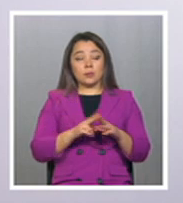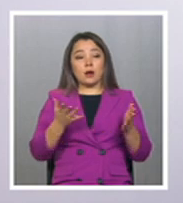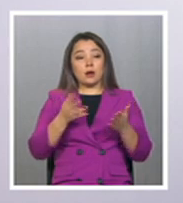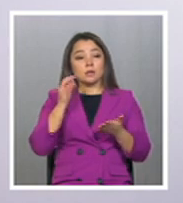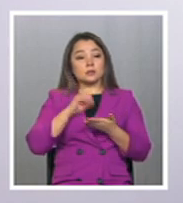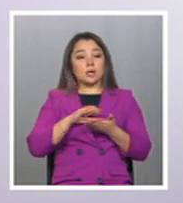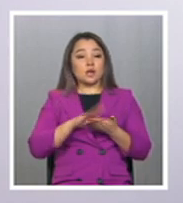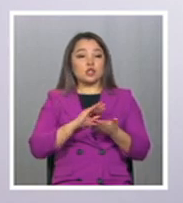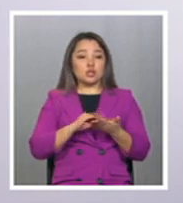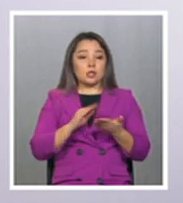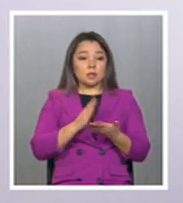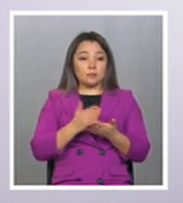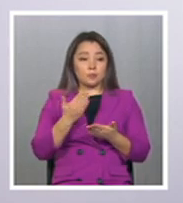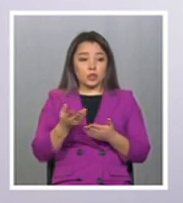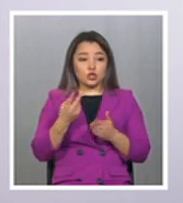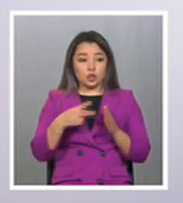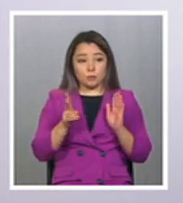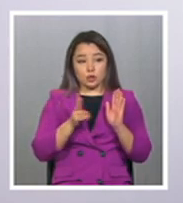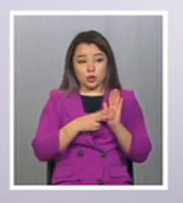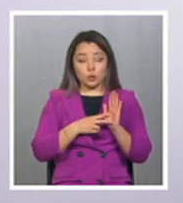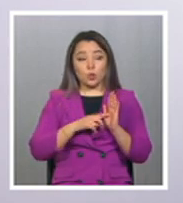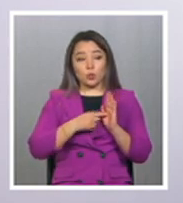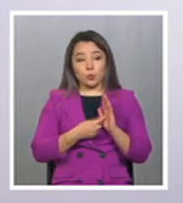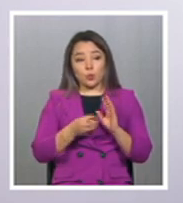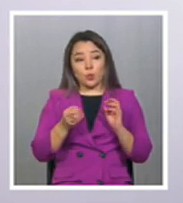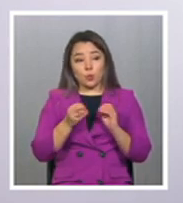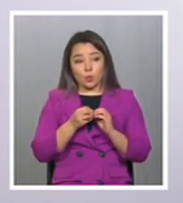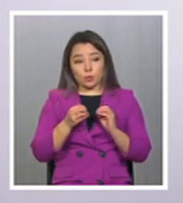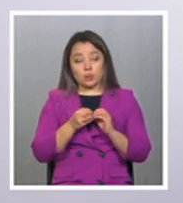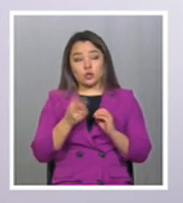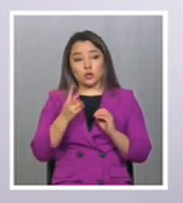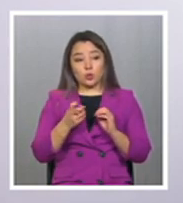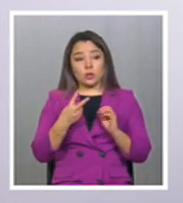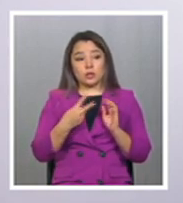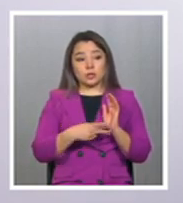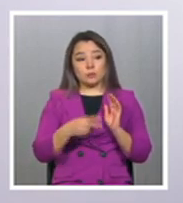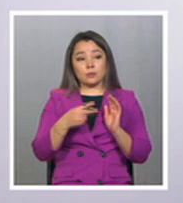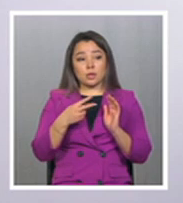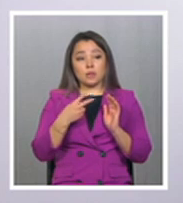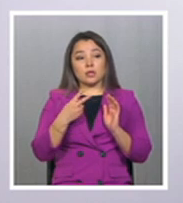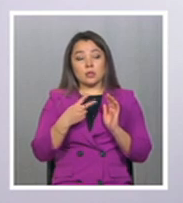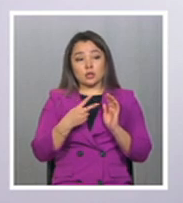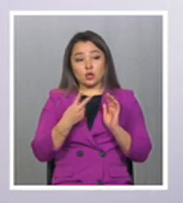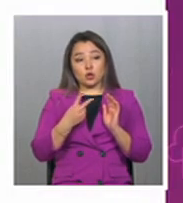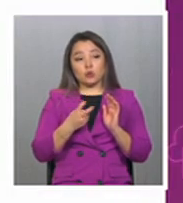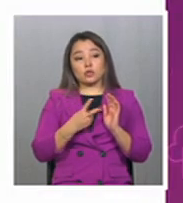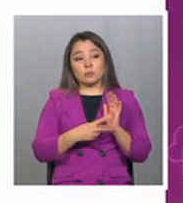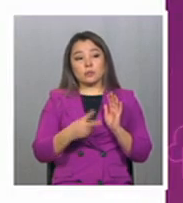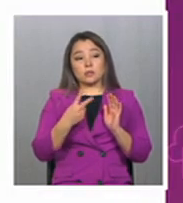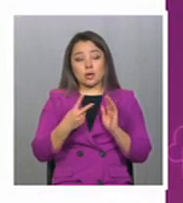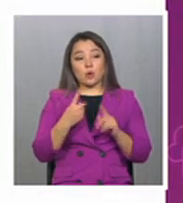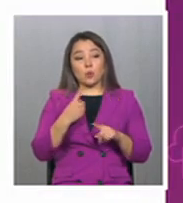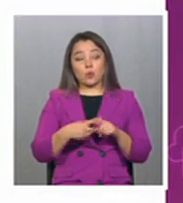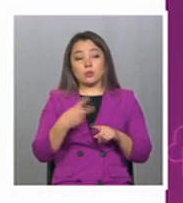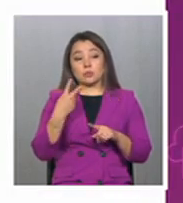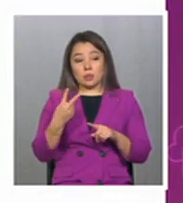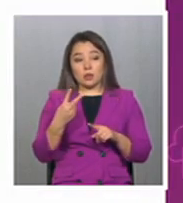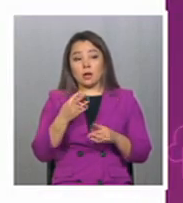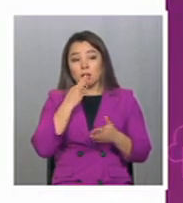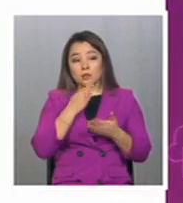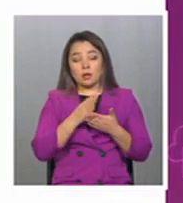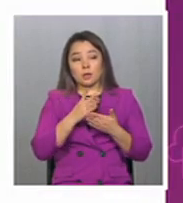жазылады? 27 көбейту 10, 270, 270 қосу 2, 272. Жақсы, әрі